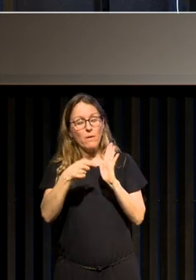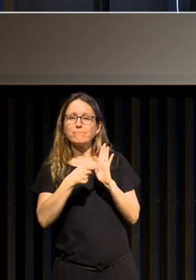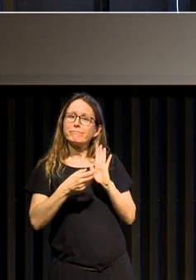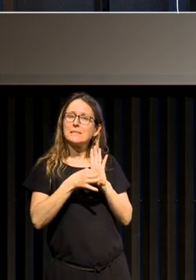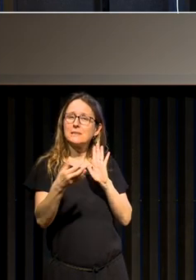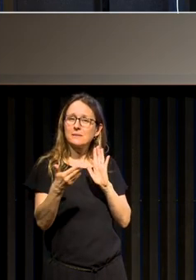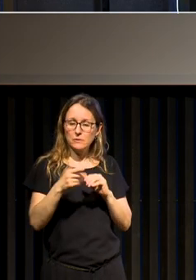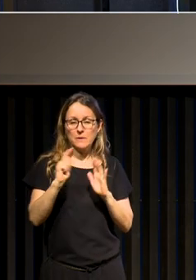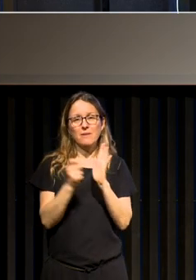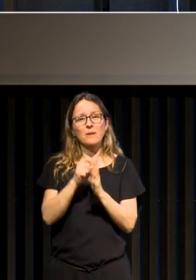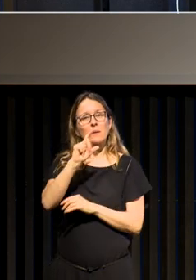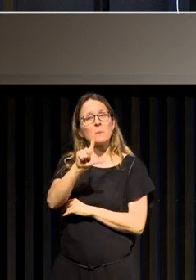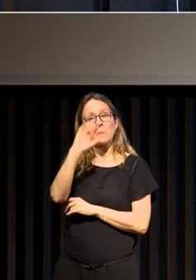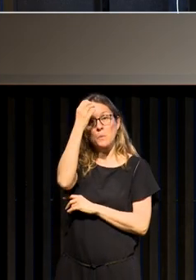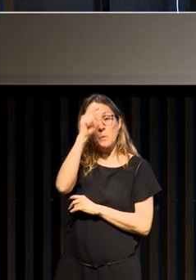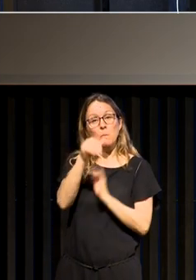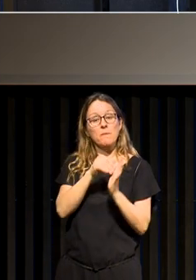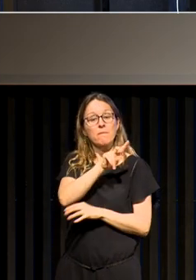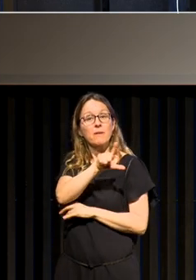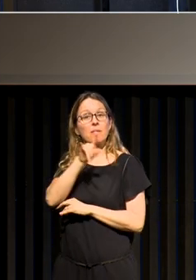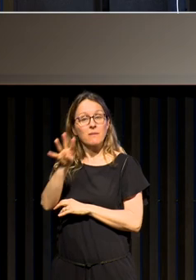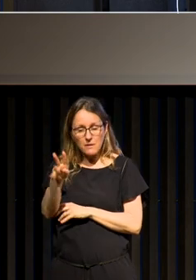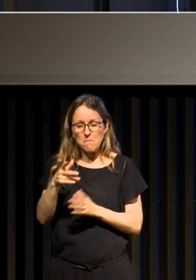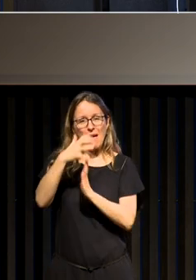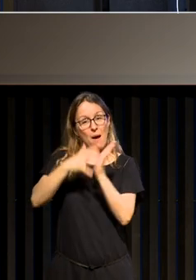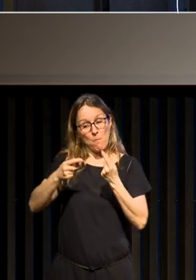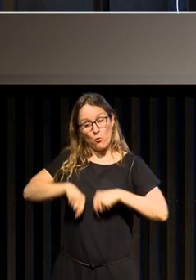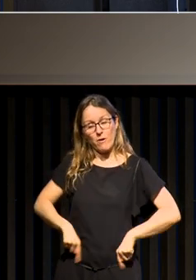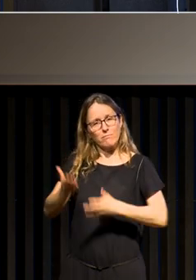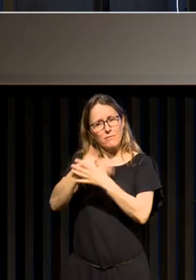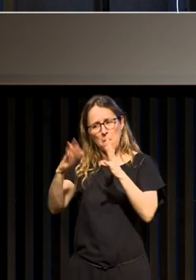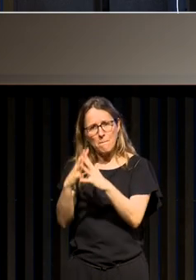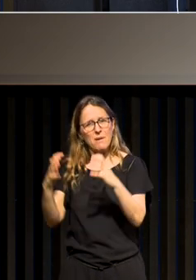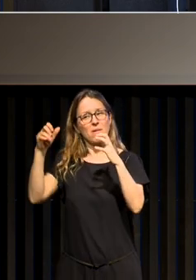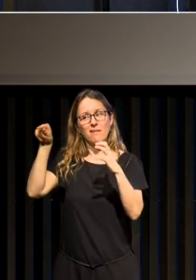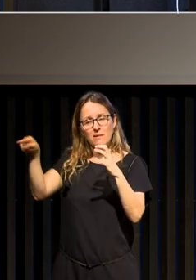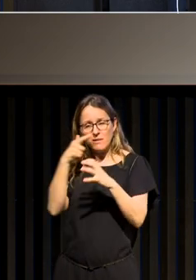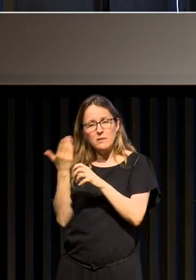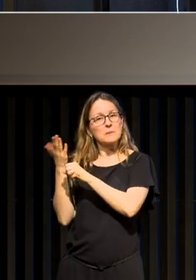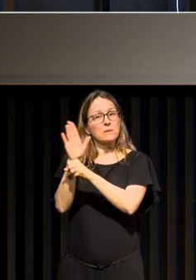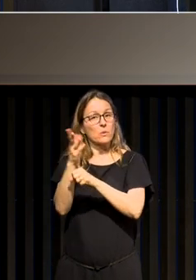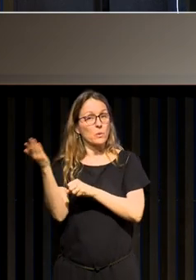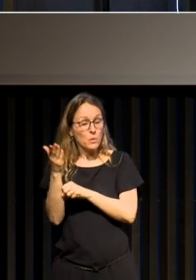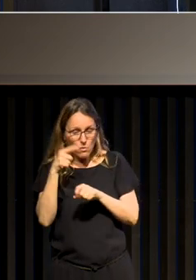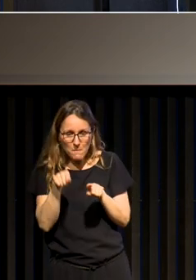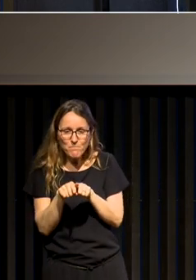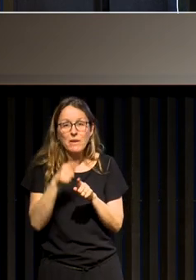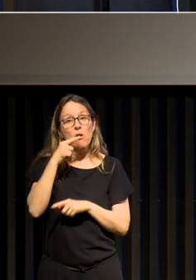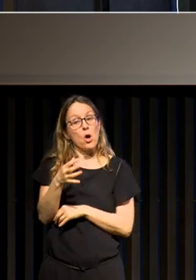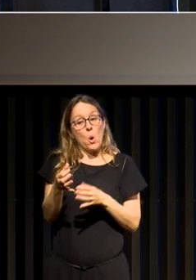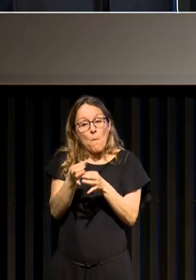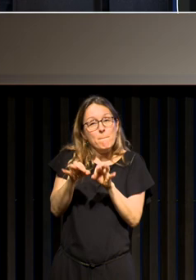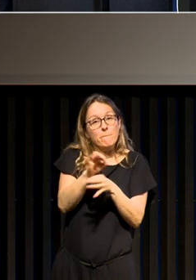août 2024, un rapport du gouvernement au Parlement doit présenter l'état des stocks des gamètes en France. Donc,